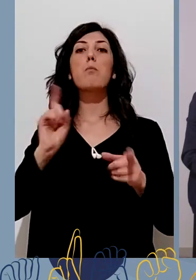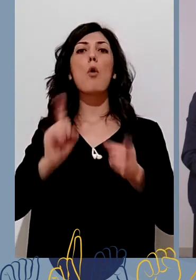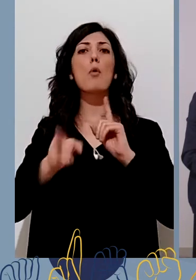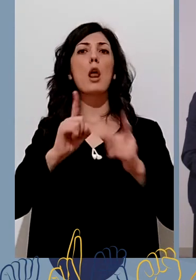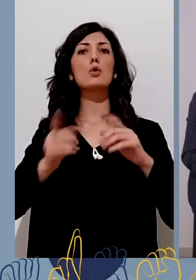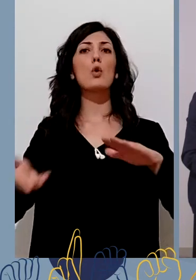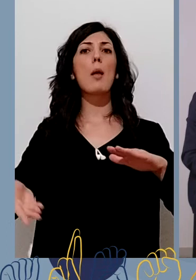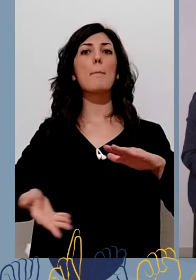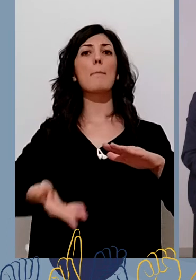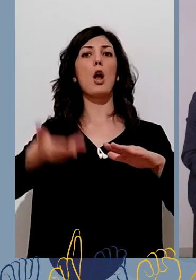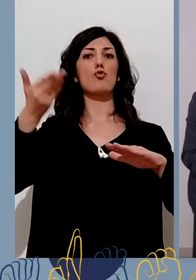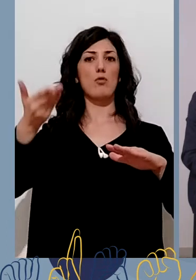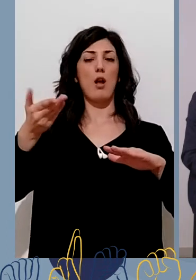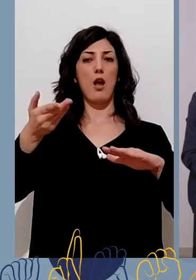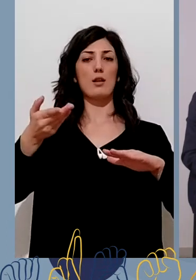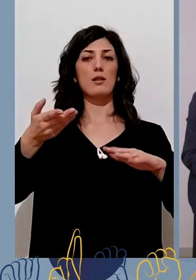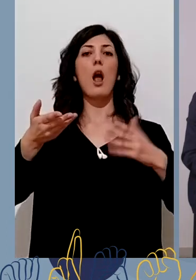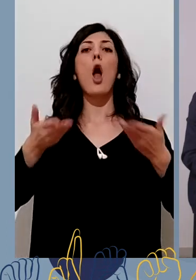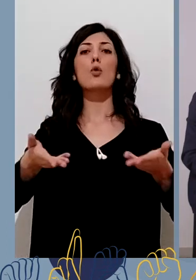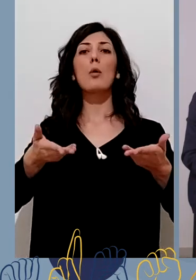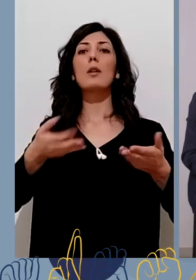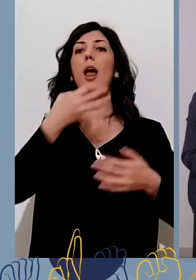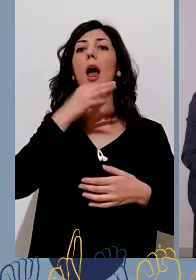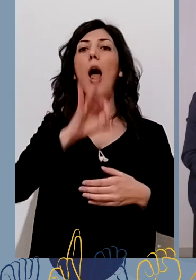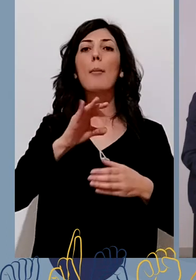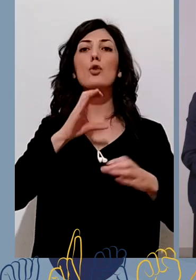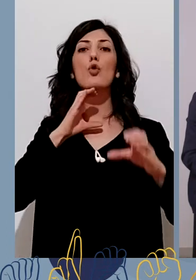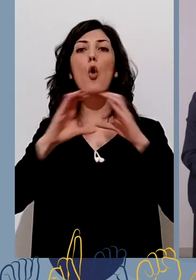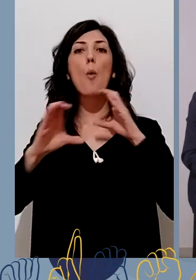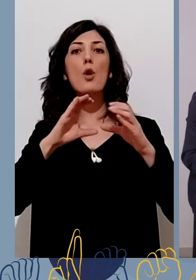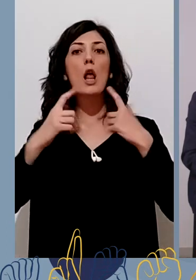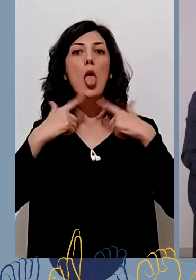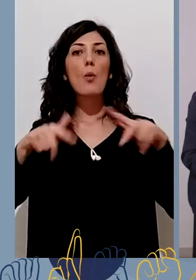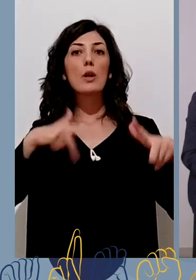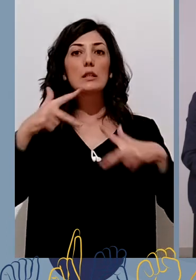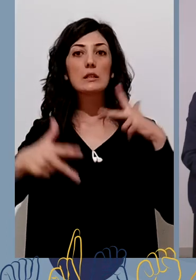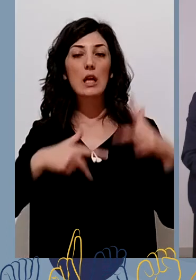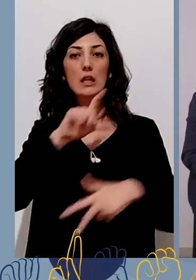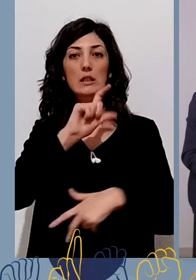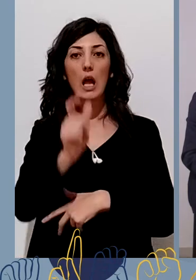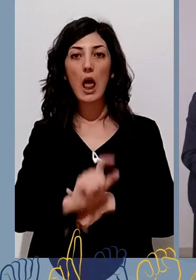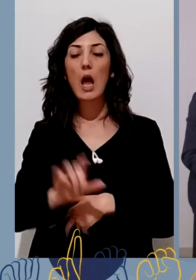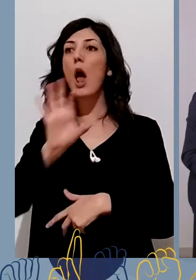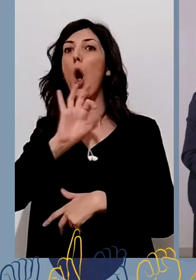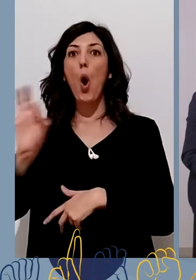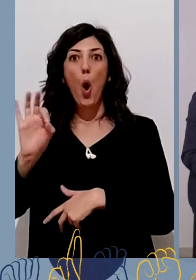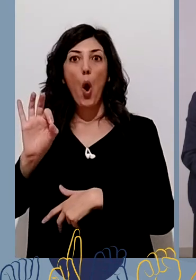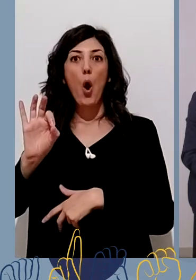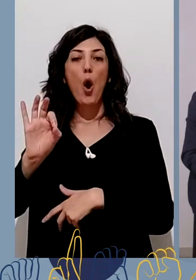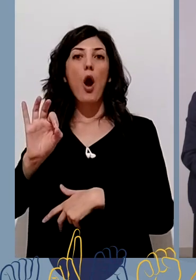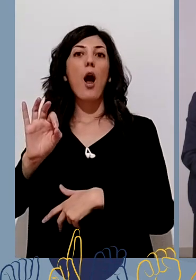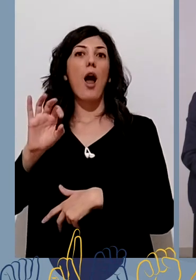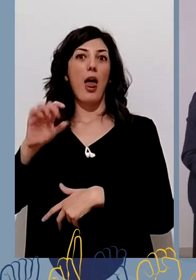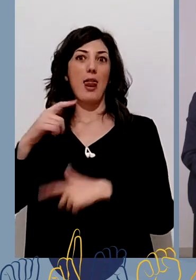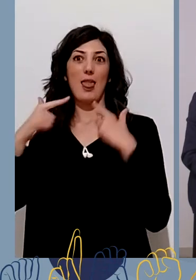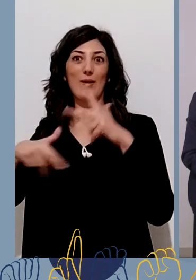di poter comunicare attraverso la lingua dei segni italiana oppure la lingua dei segni italiana tattile, penso che ci sia